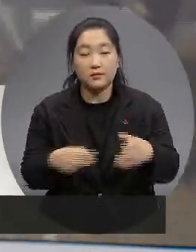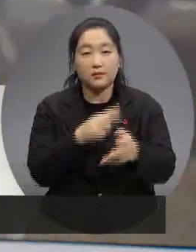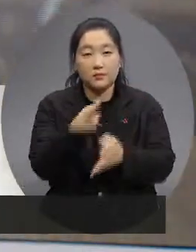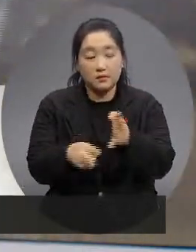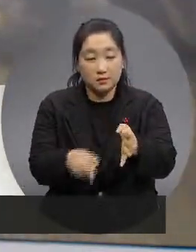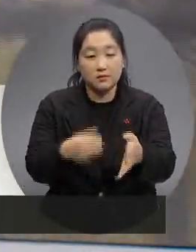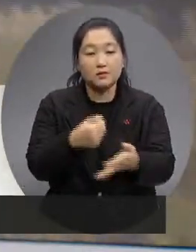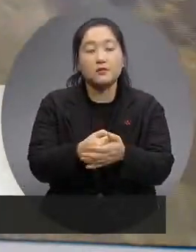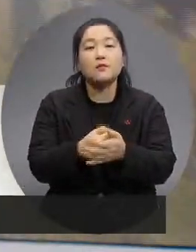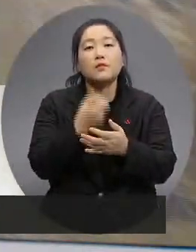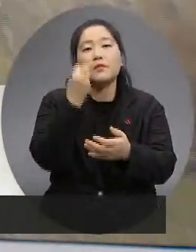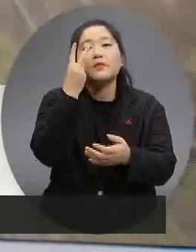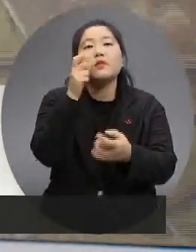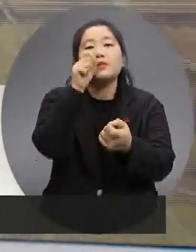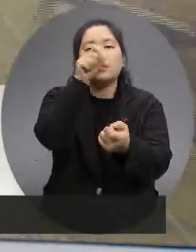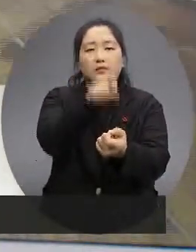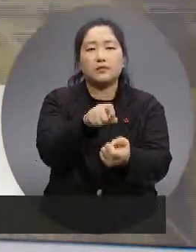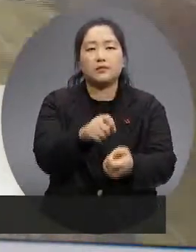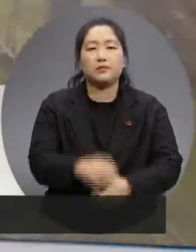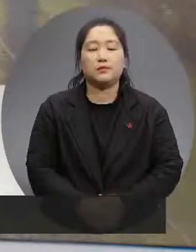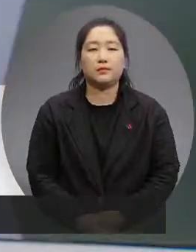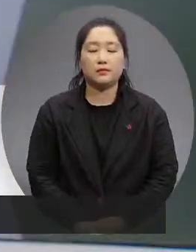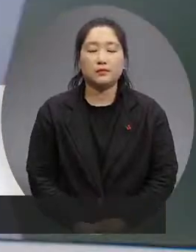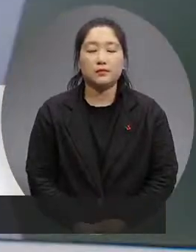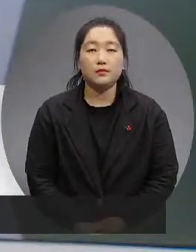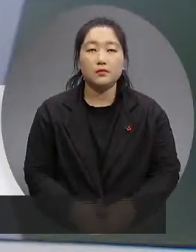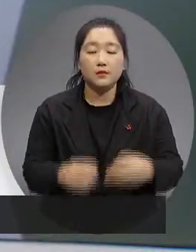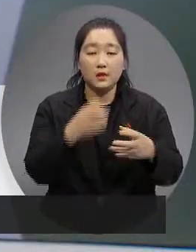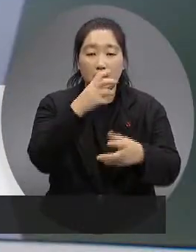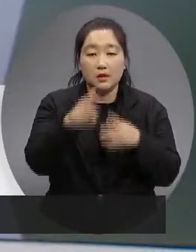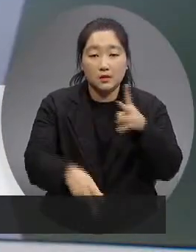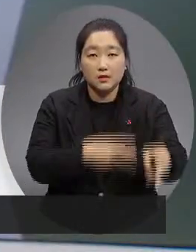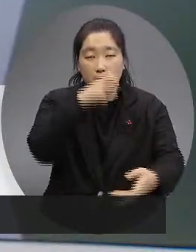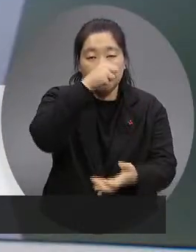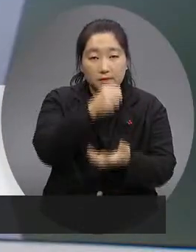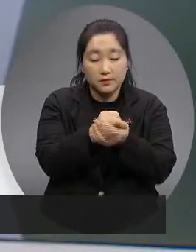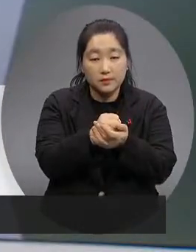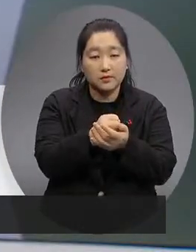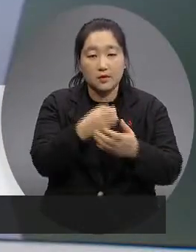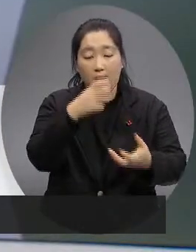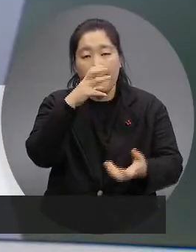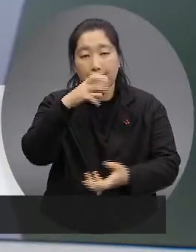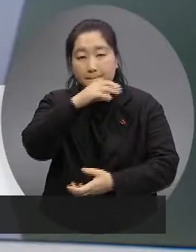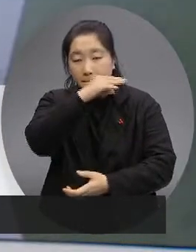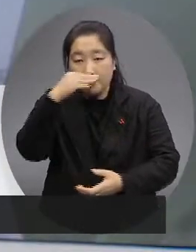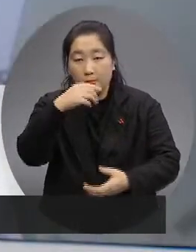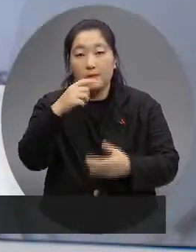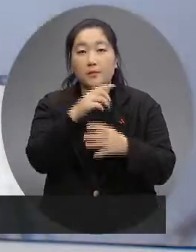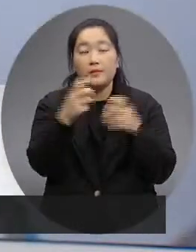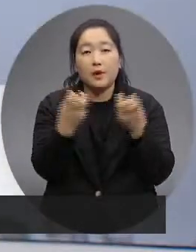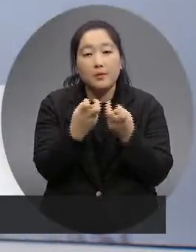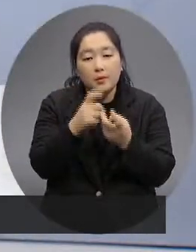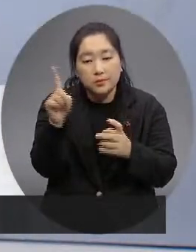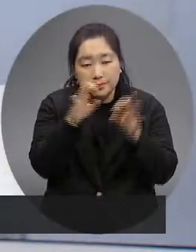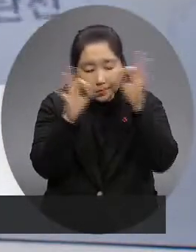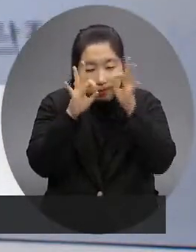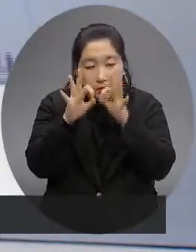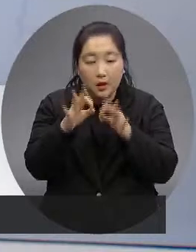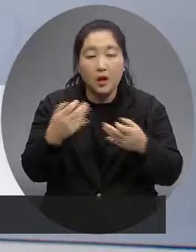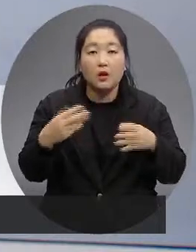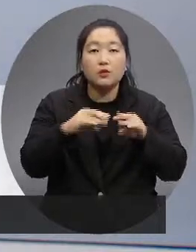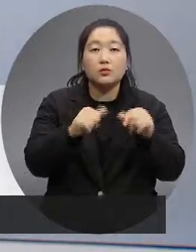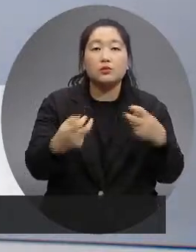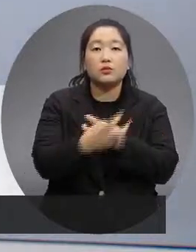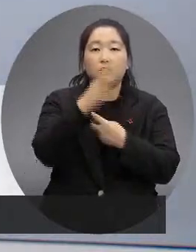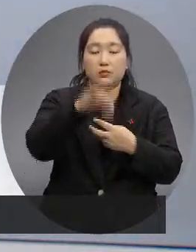결정이 이제 두 달여 앞으로 다가왔습니다. 사업 타당성을 높일 최저가를 찾아야 하는데 국토교통부가 4개 노선을